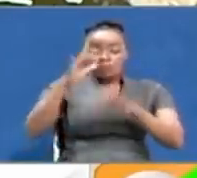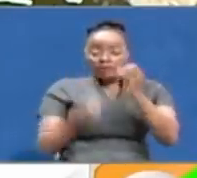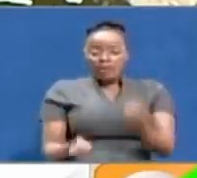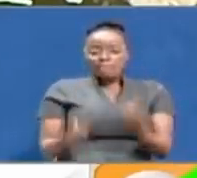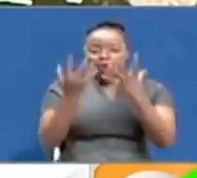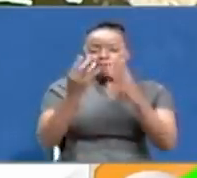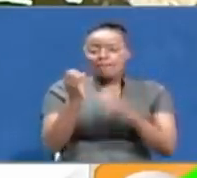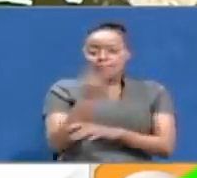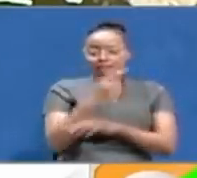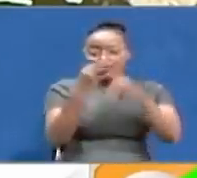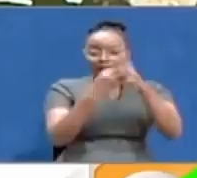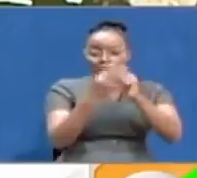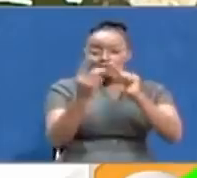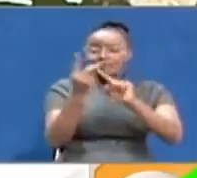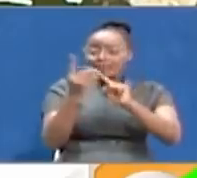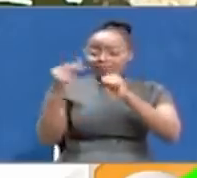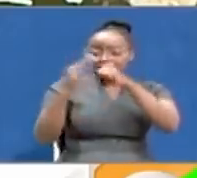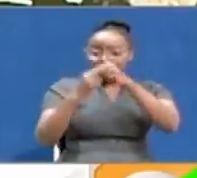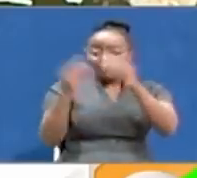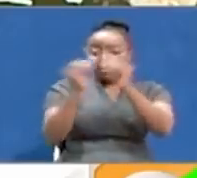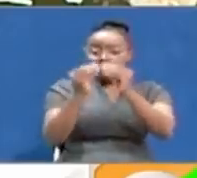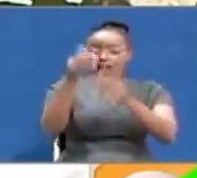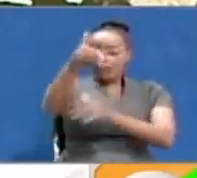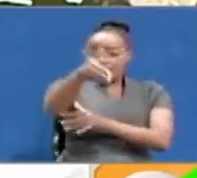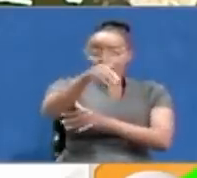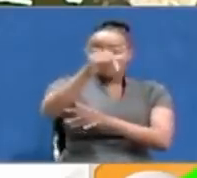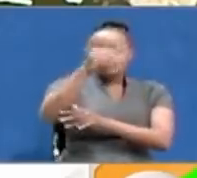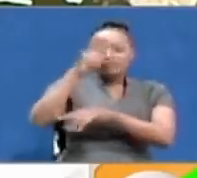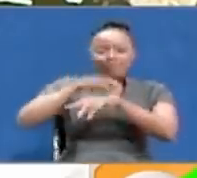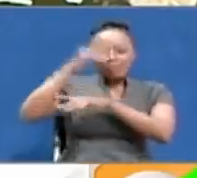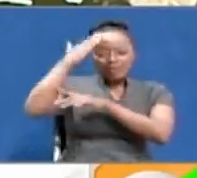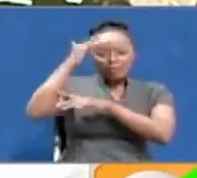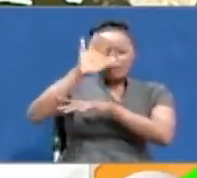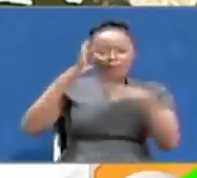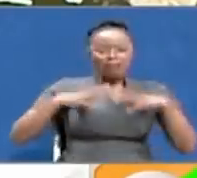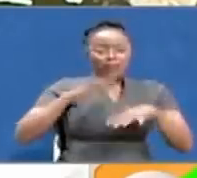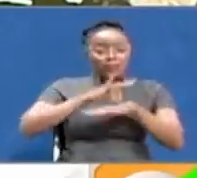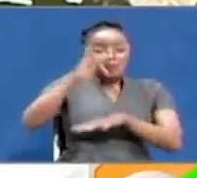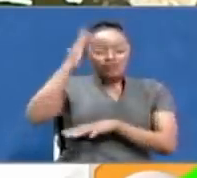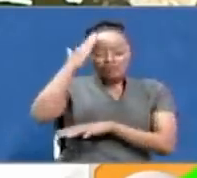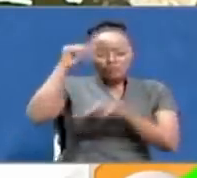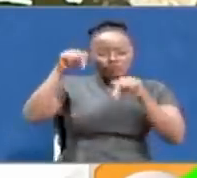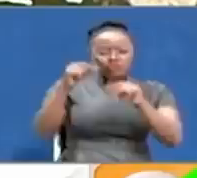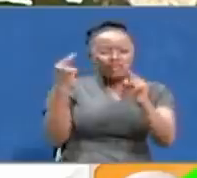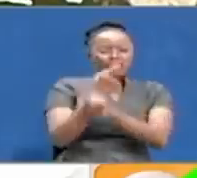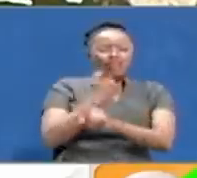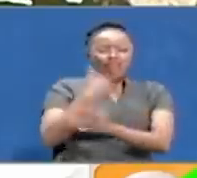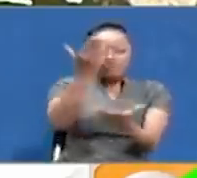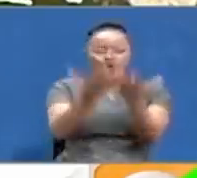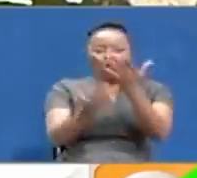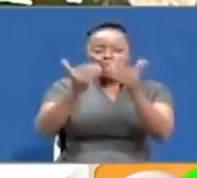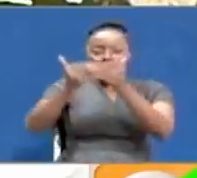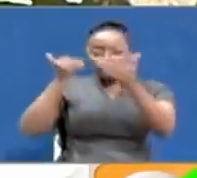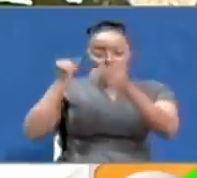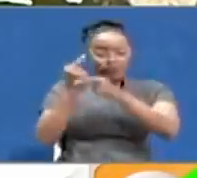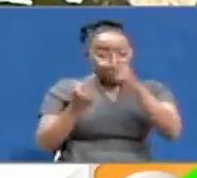mwezi Agosti walikongamana katika bustani memorial kuwakumbuka wapendwa wao. Hata hivyo, ukumbusho wao ulikuwa tofauti sana ikilinganishwa na miaka